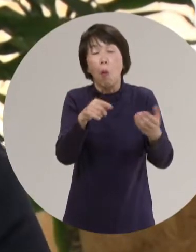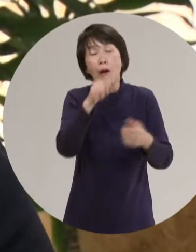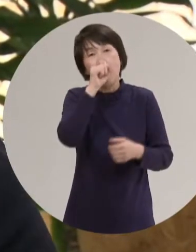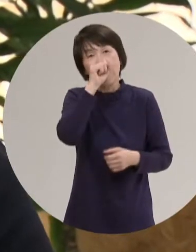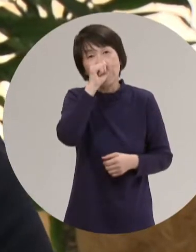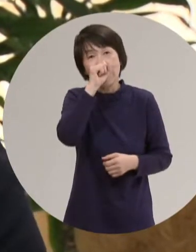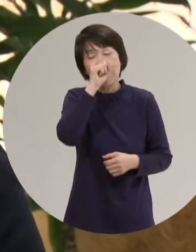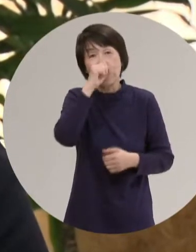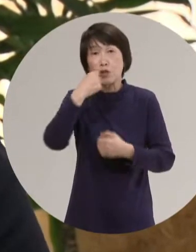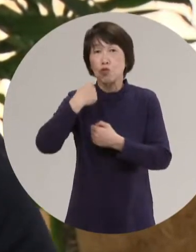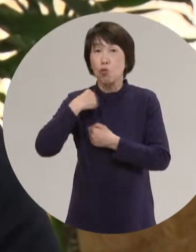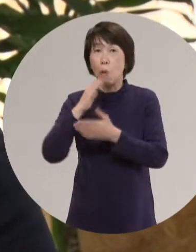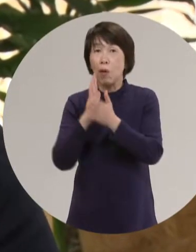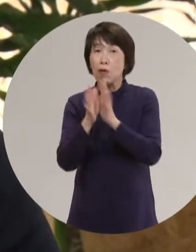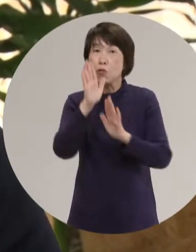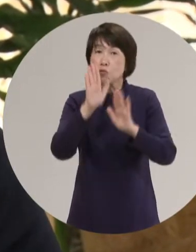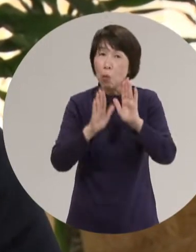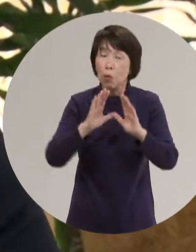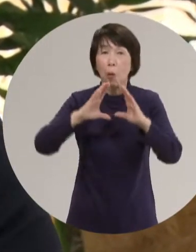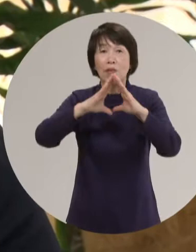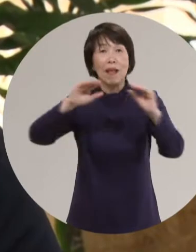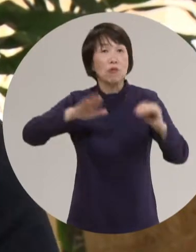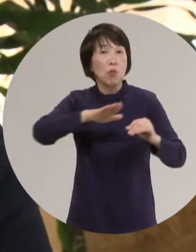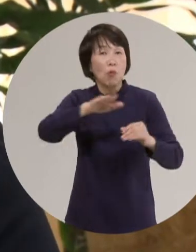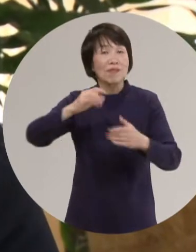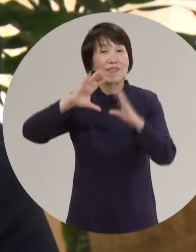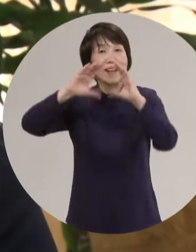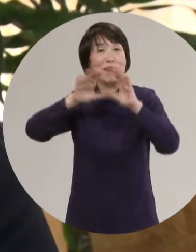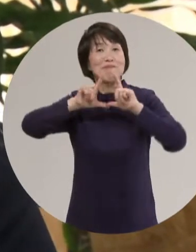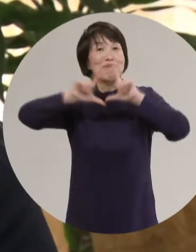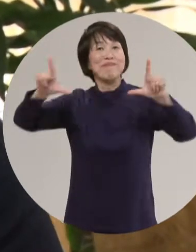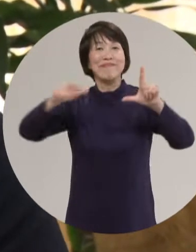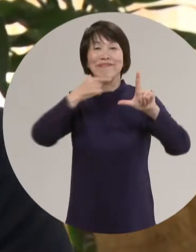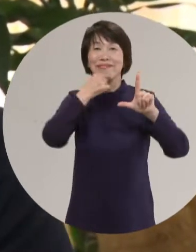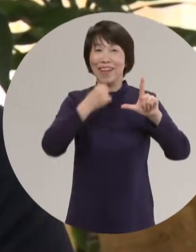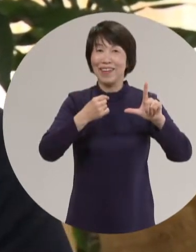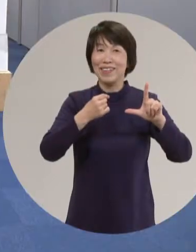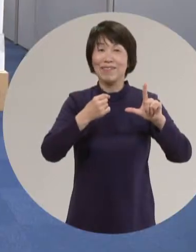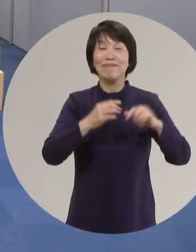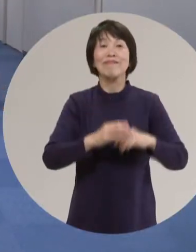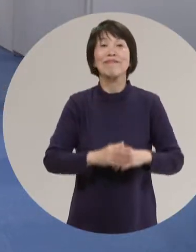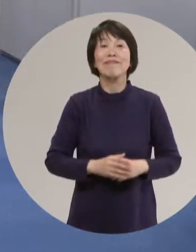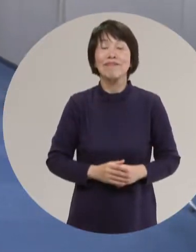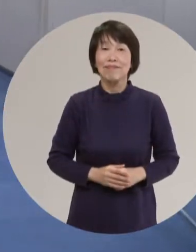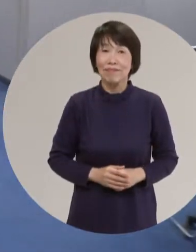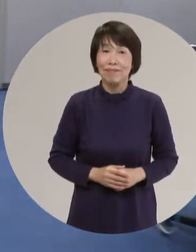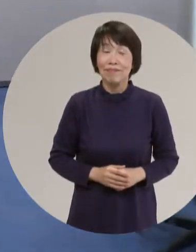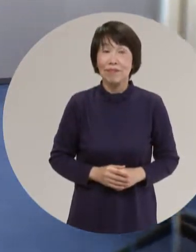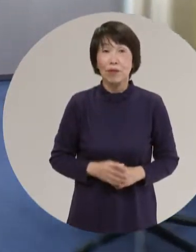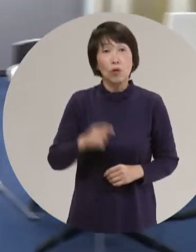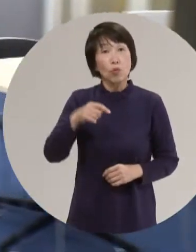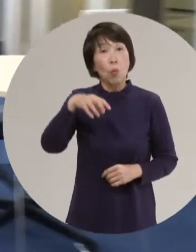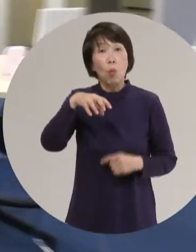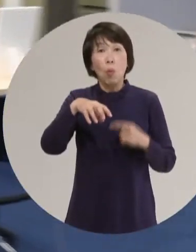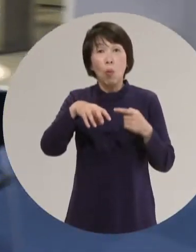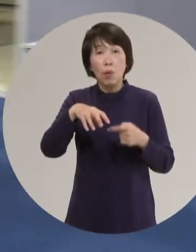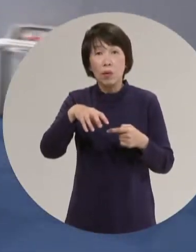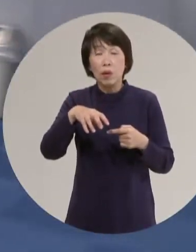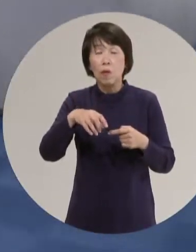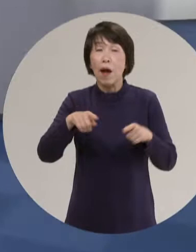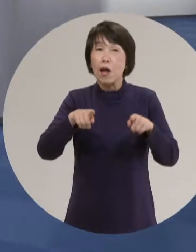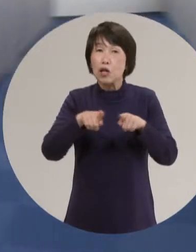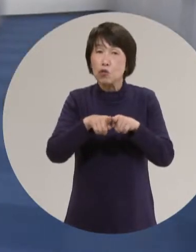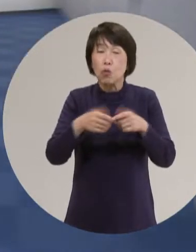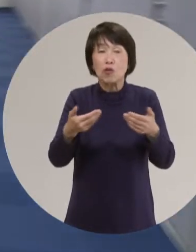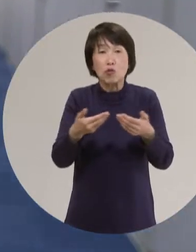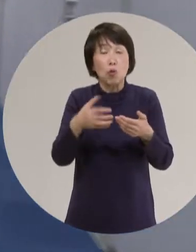れてるよねっていうのが、全国とか世界に発信できるんじゃないかなと思います。 企業プラザ兵庫では